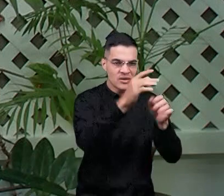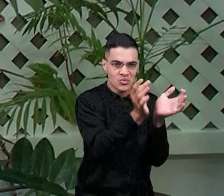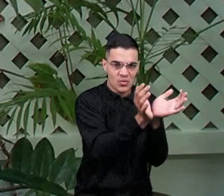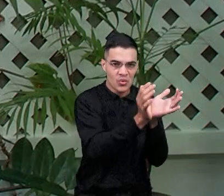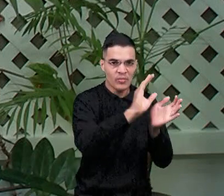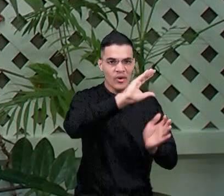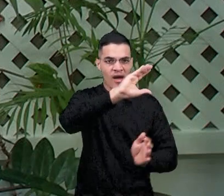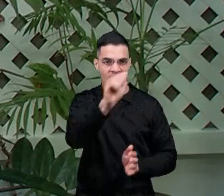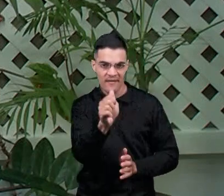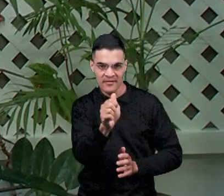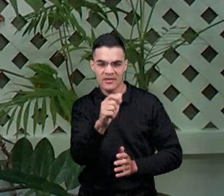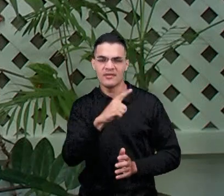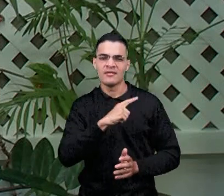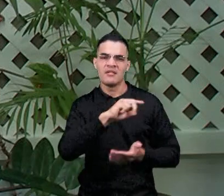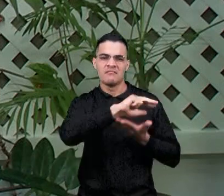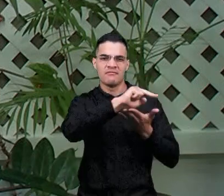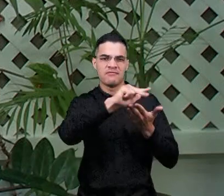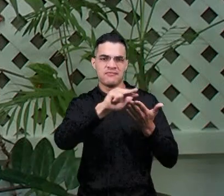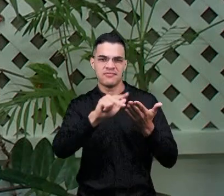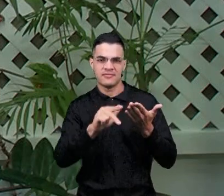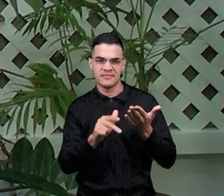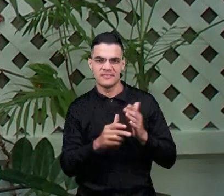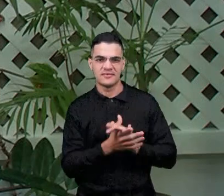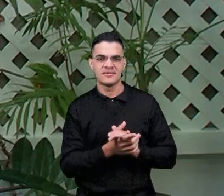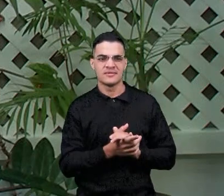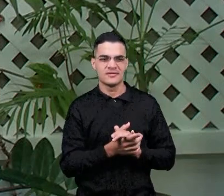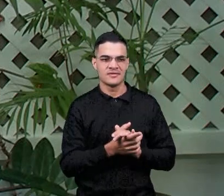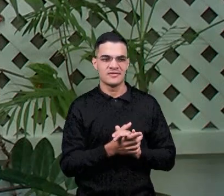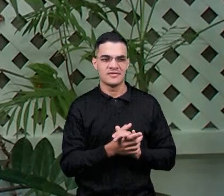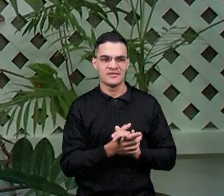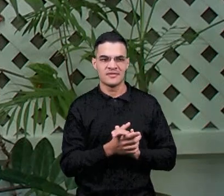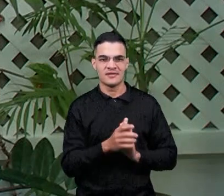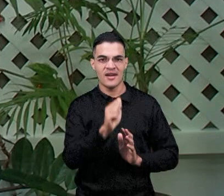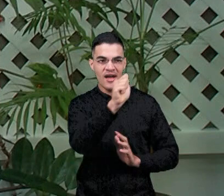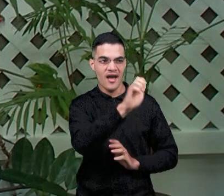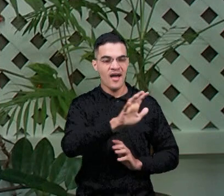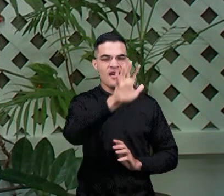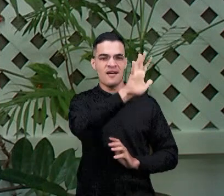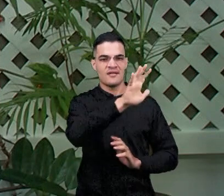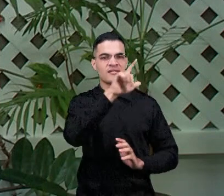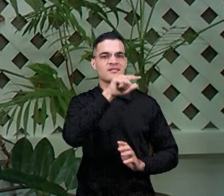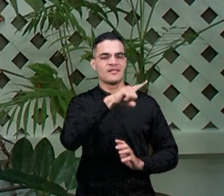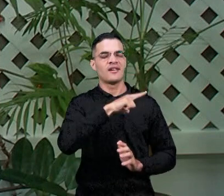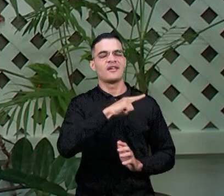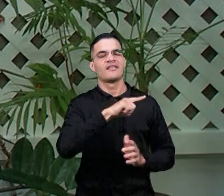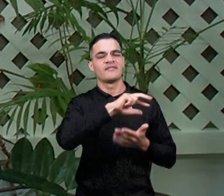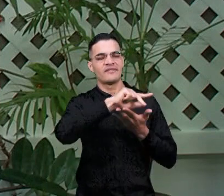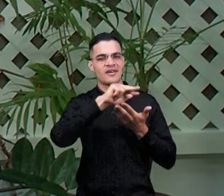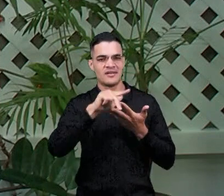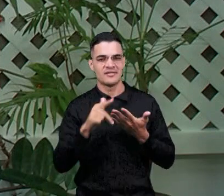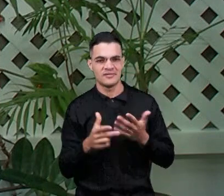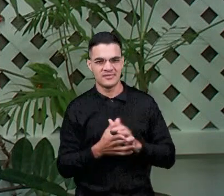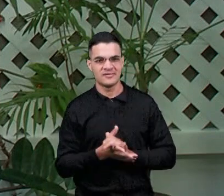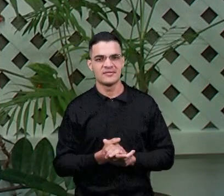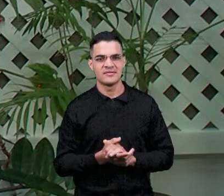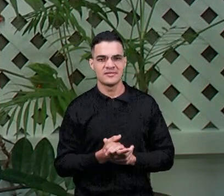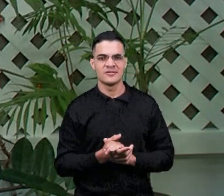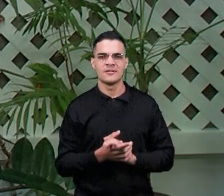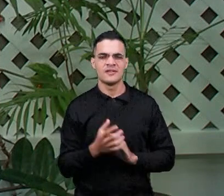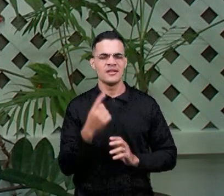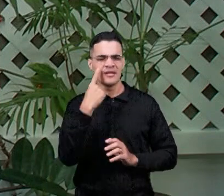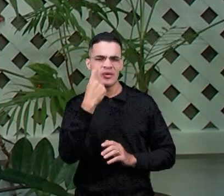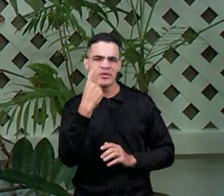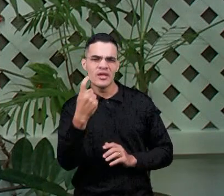africains. Et aussi, dans la région de l'Est européen, il y a un intérêt très grand de la part du